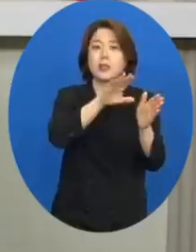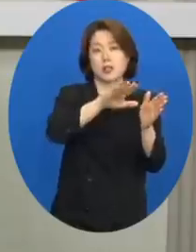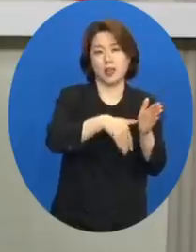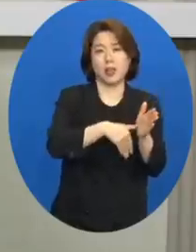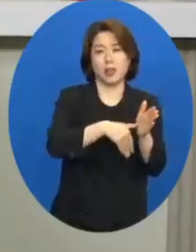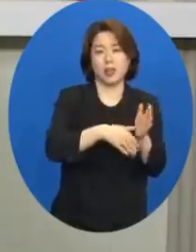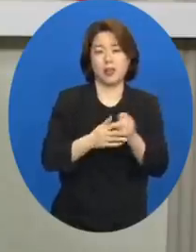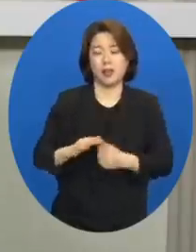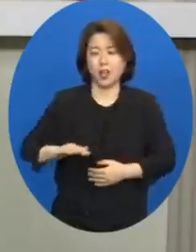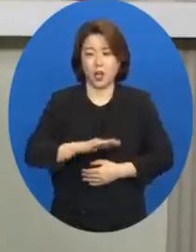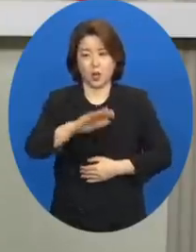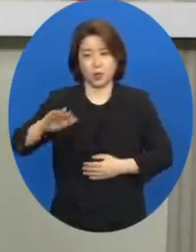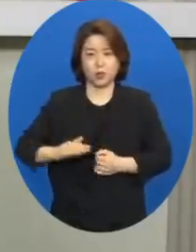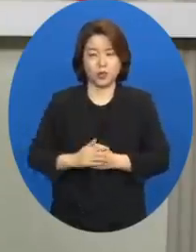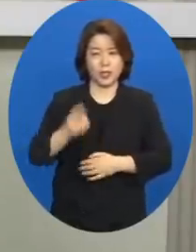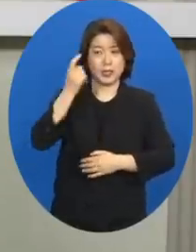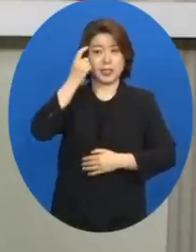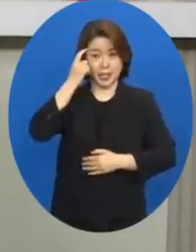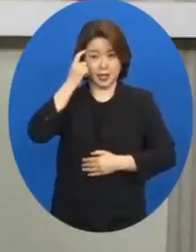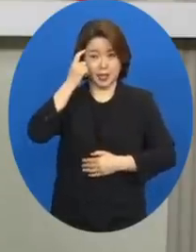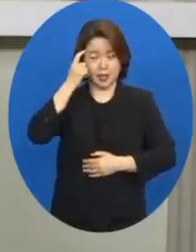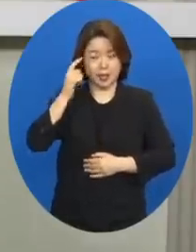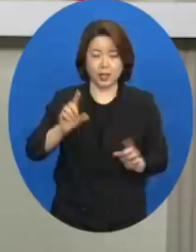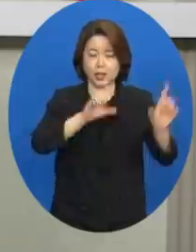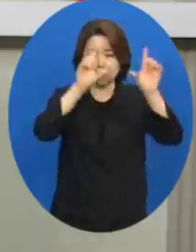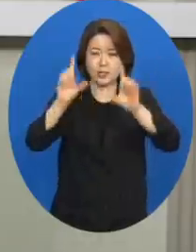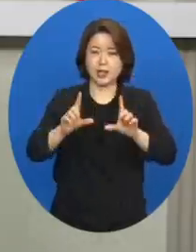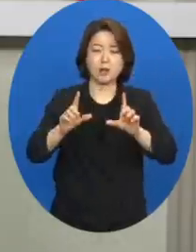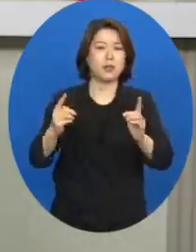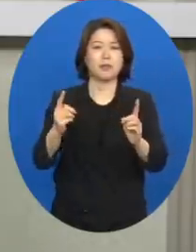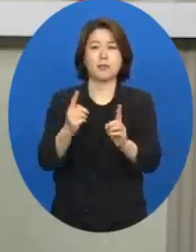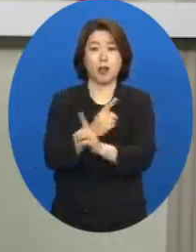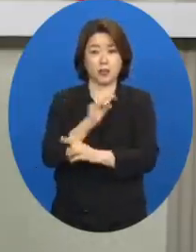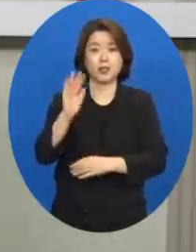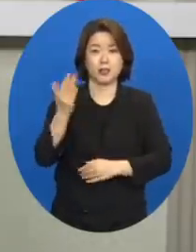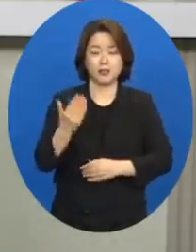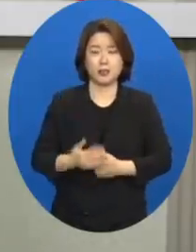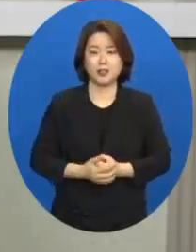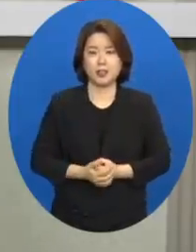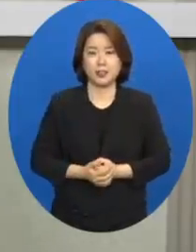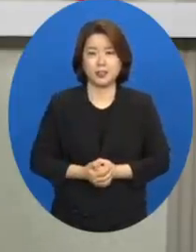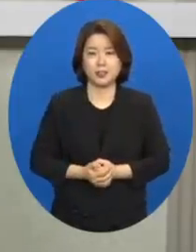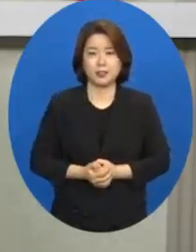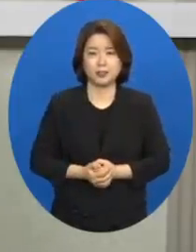우리의 생각과 삶이 달라지게 될 겁니다